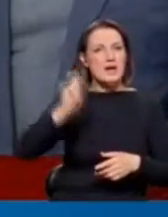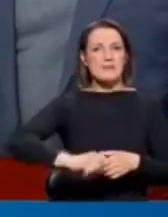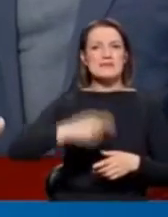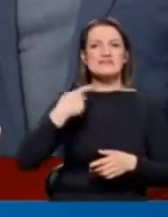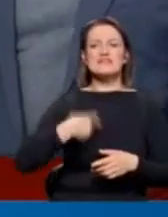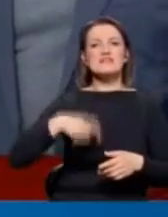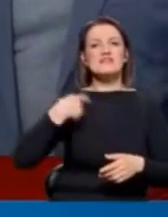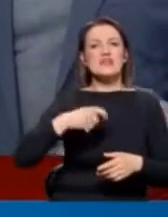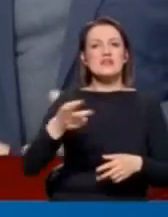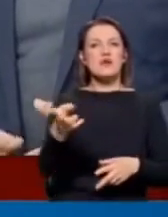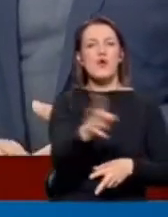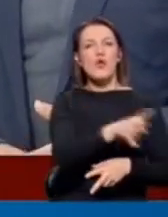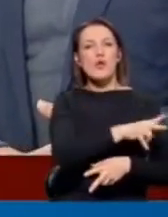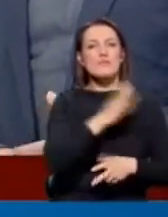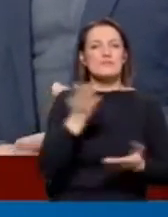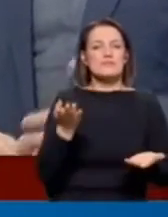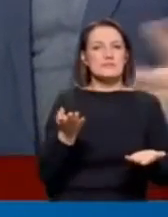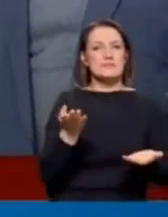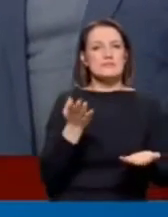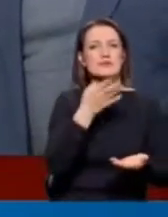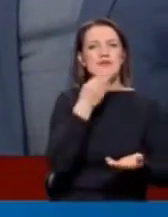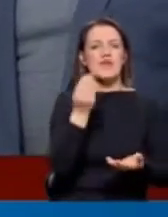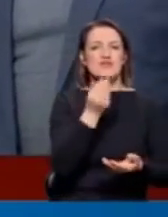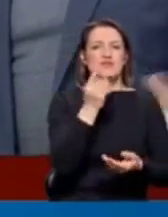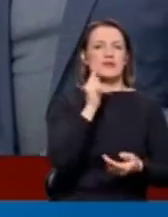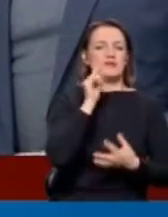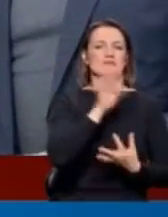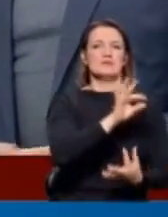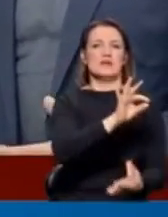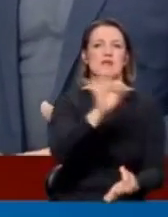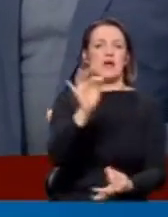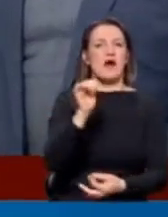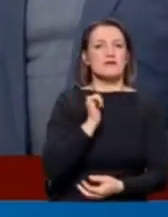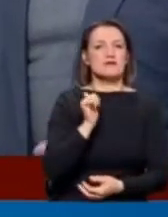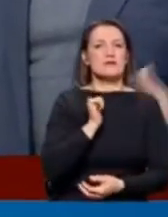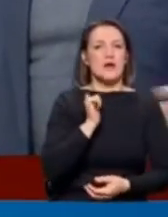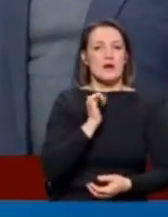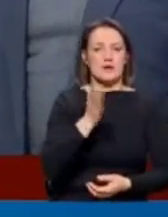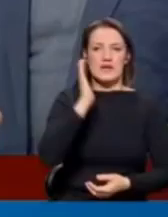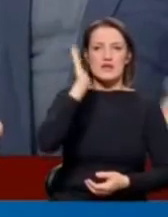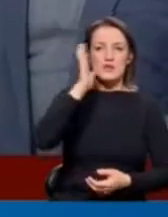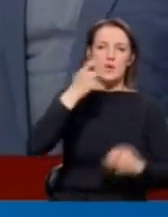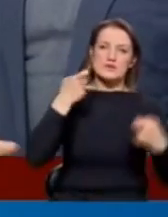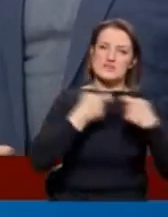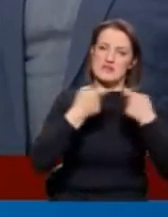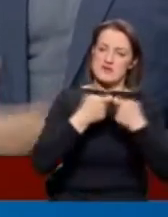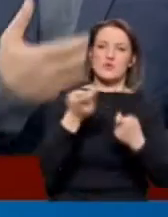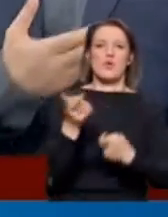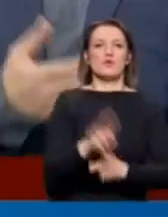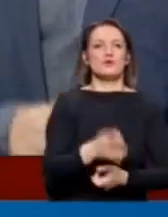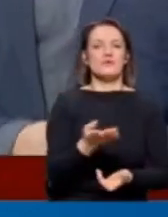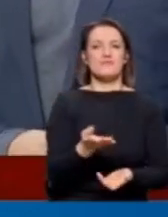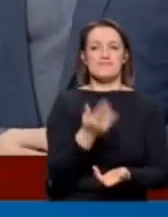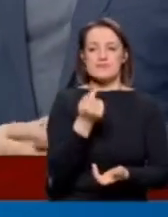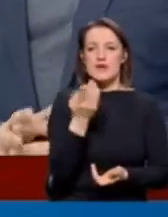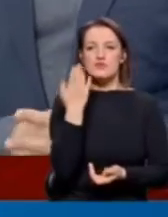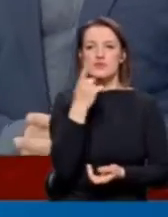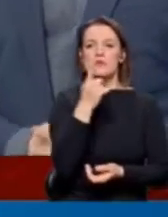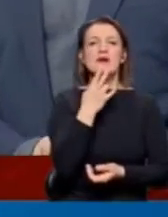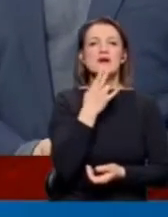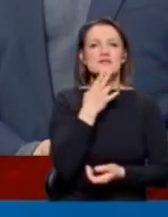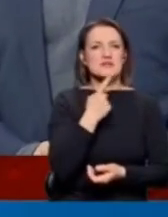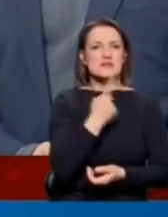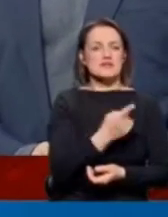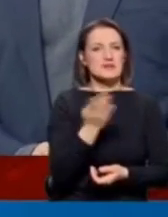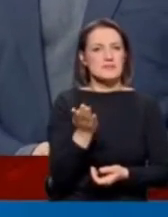yap sivillerin ölümünden şey yapamıyorsun Bir de Gencecik insanlar asker gidiyor Savaşı ölüyor işte biraz önce bir